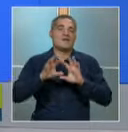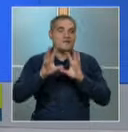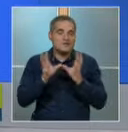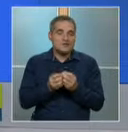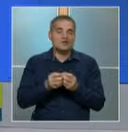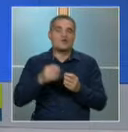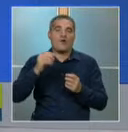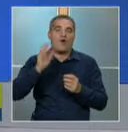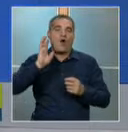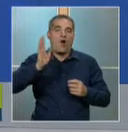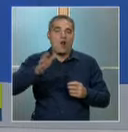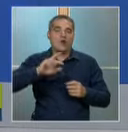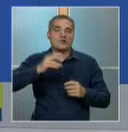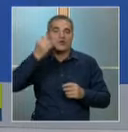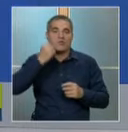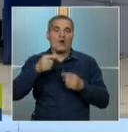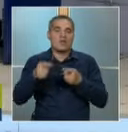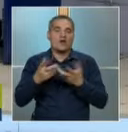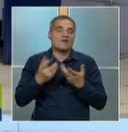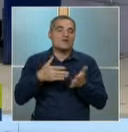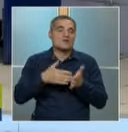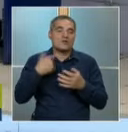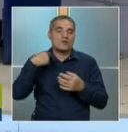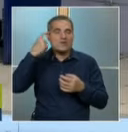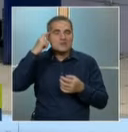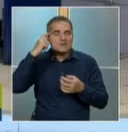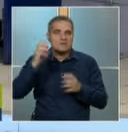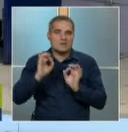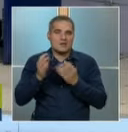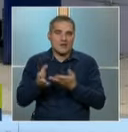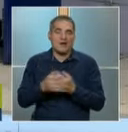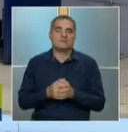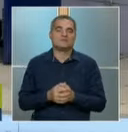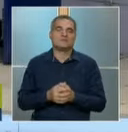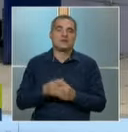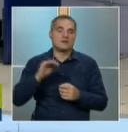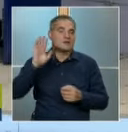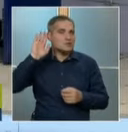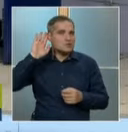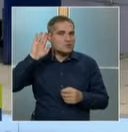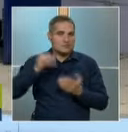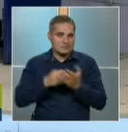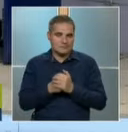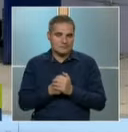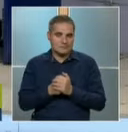всичко лошо или добро е такова, защото го мислим, че е така, разбирате ли? Да, всичко идеята в музика, е... да. Нека чуем и